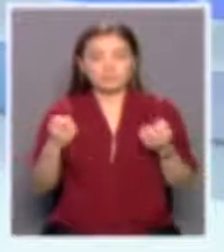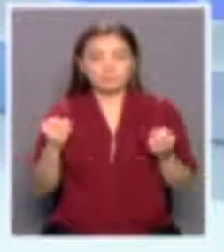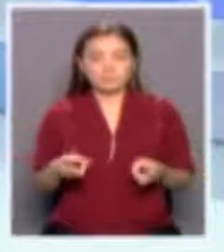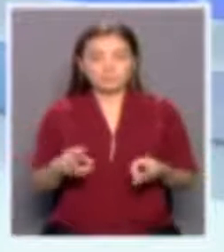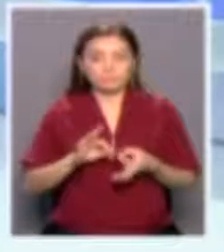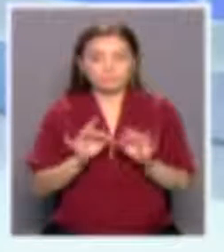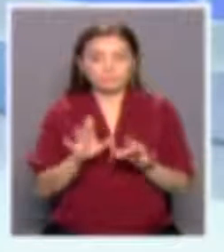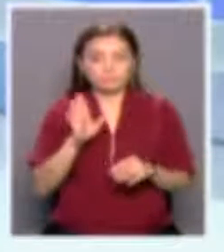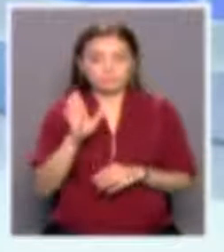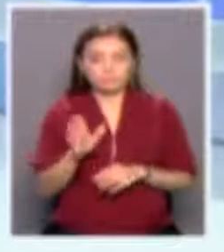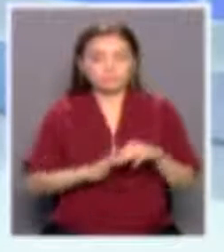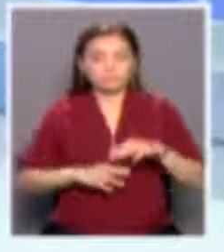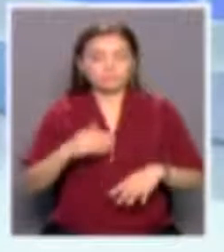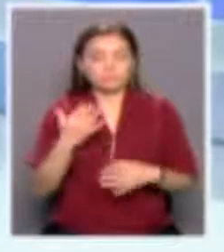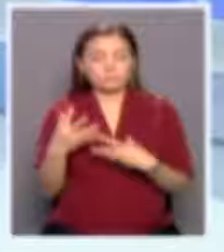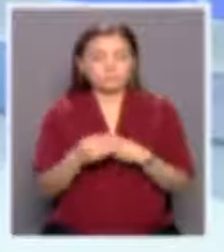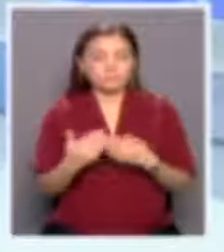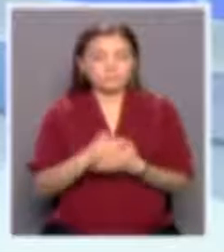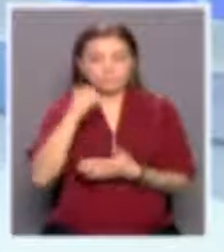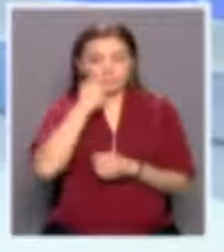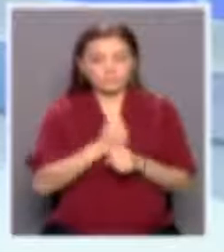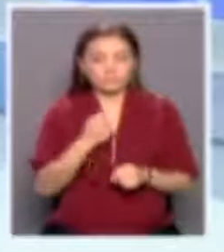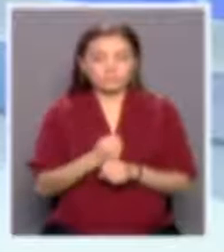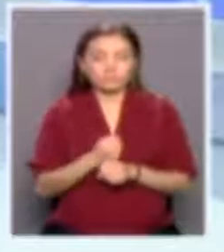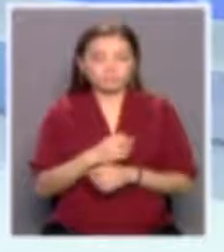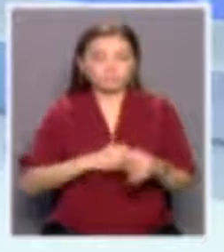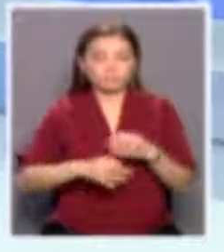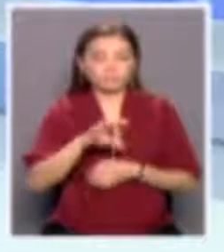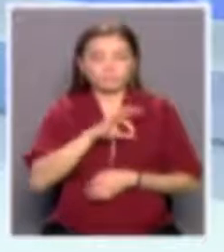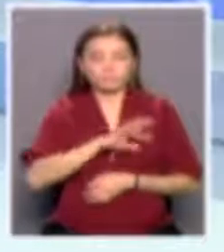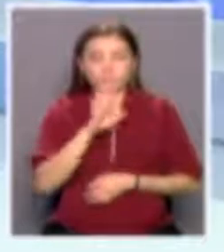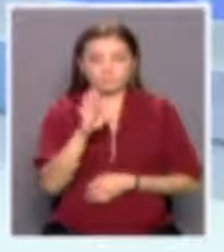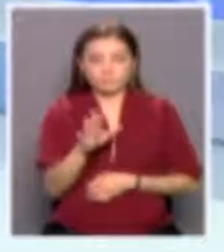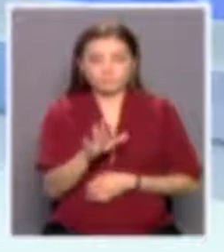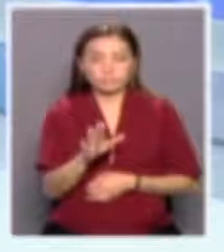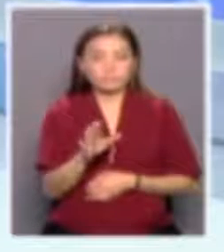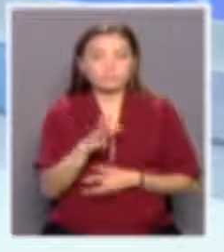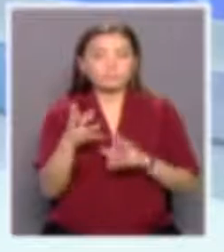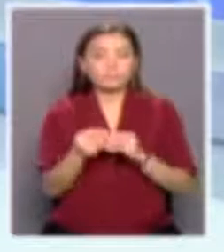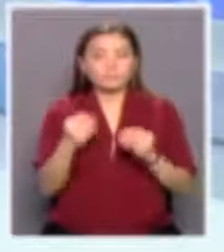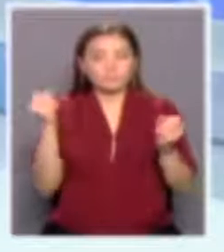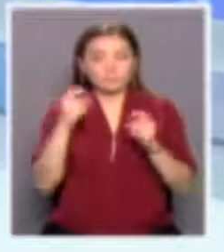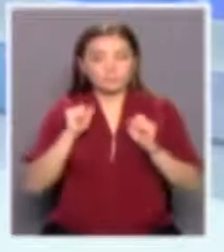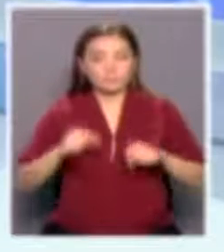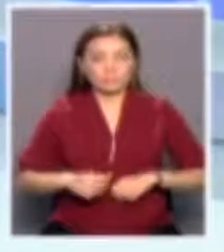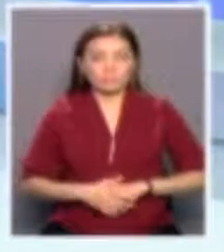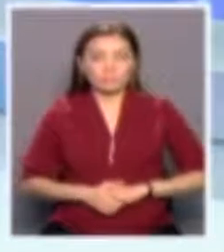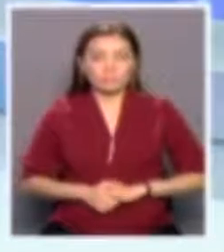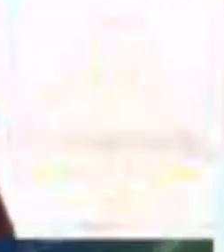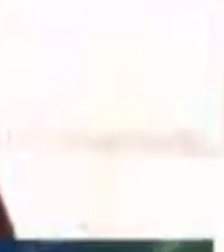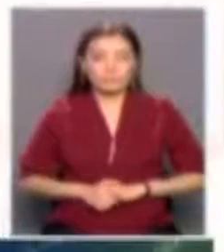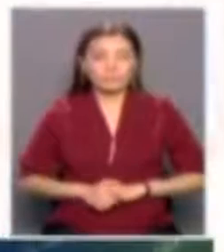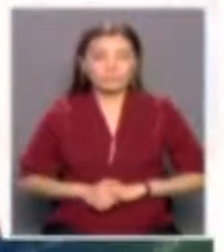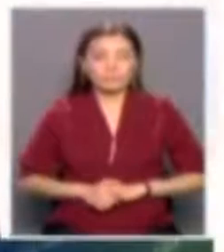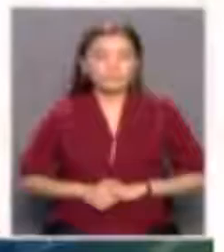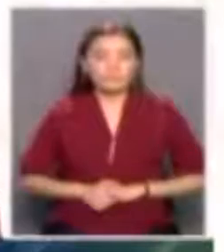тілші Гүлфани Хамзи шебермен бірге жаңа жылдық шыршаны тұрмыстық қалдықтан дайындайды. Білгеннің артықтығы болмайды, сиер салыңыз.